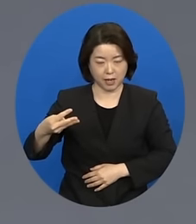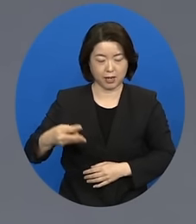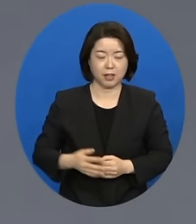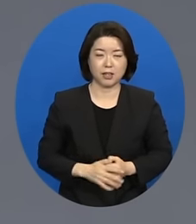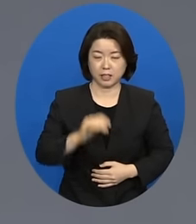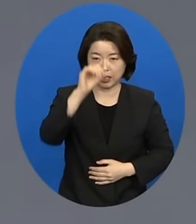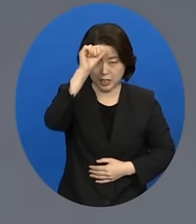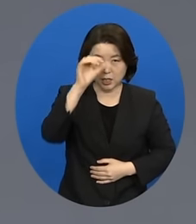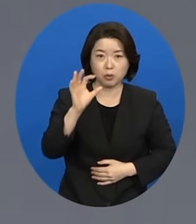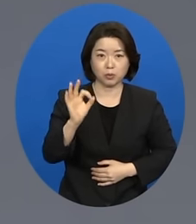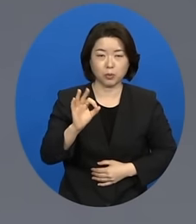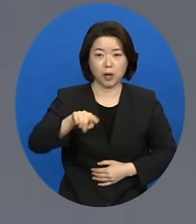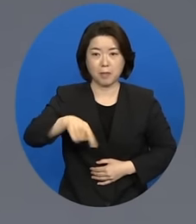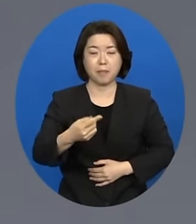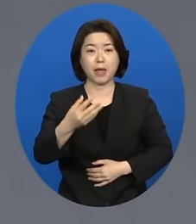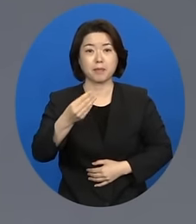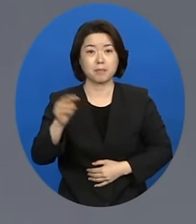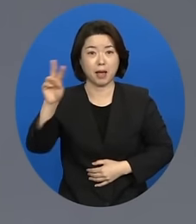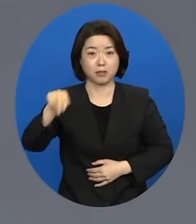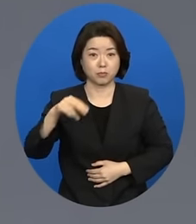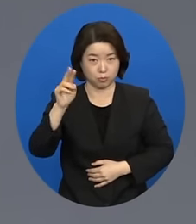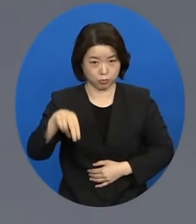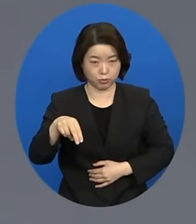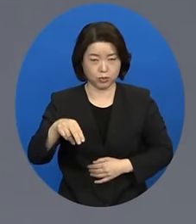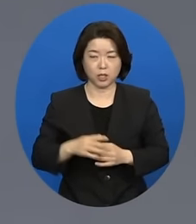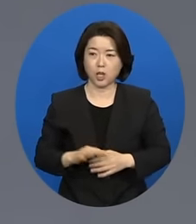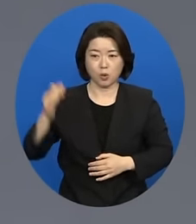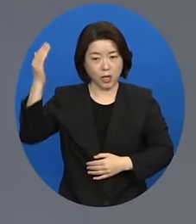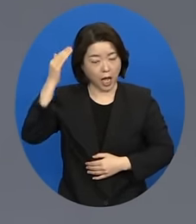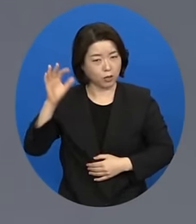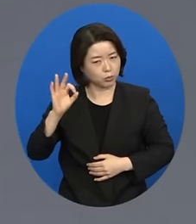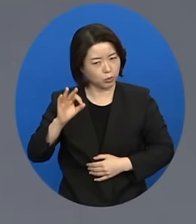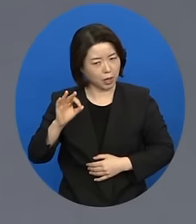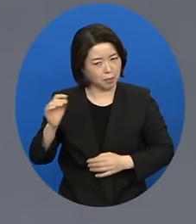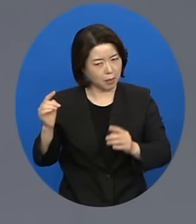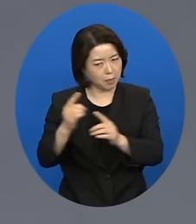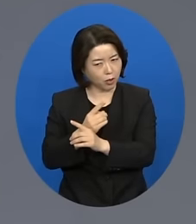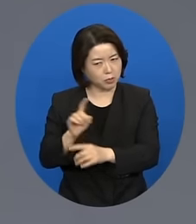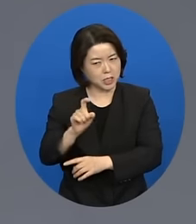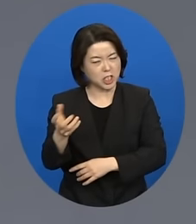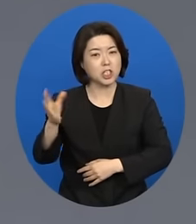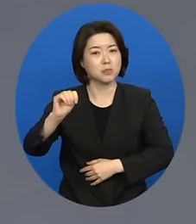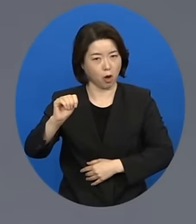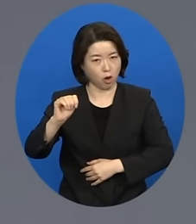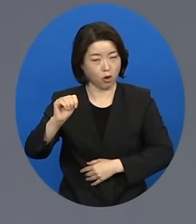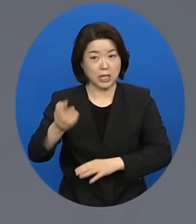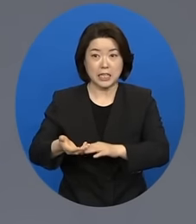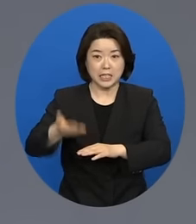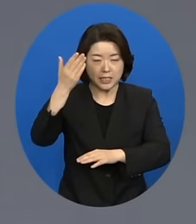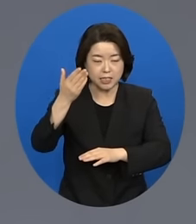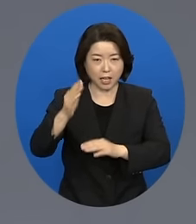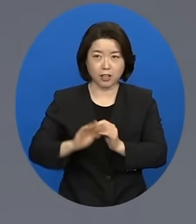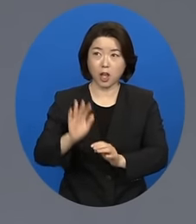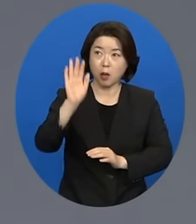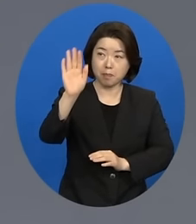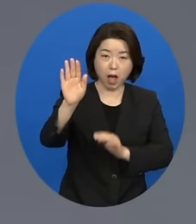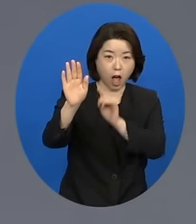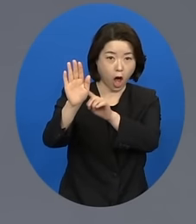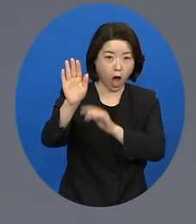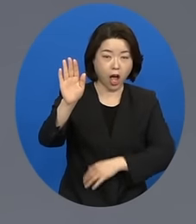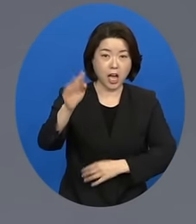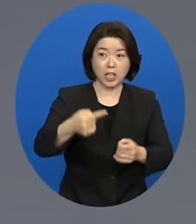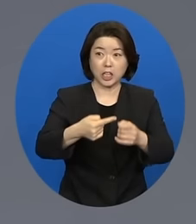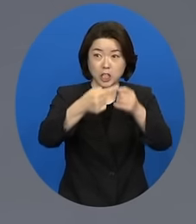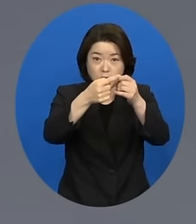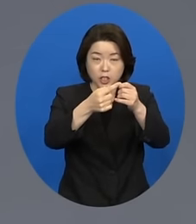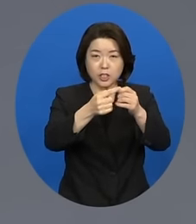그 백만 불, 우리나라 돈으로 뭐 10억이 넘죠. 그 넘는 상금이 걸린 그 퀴즈쇼에